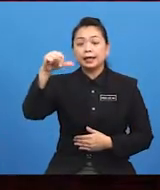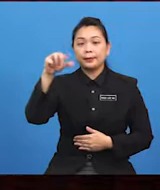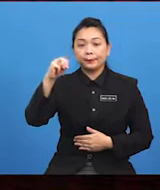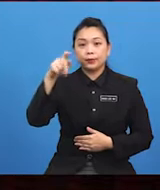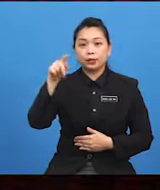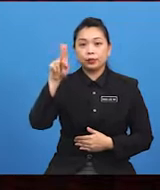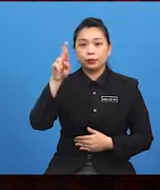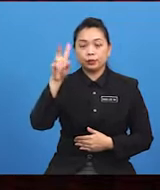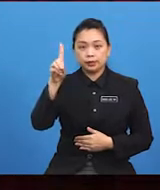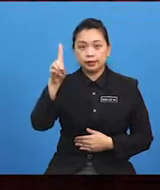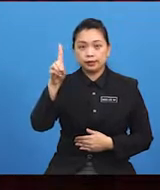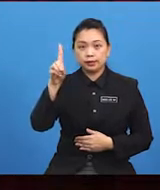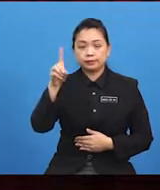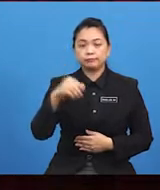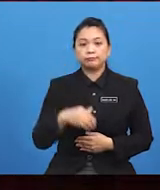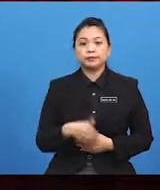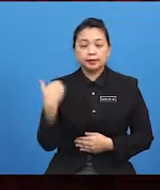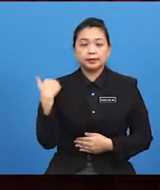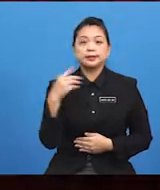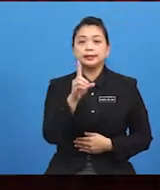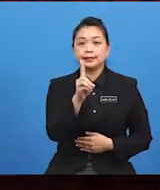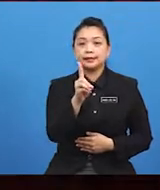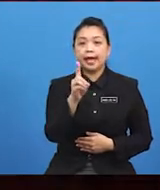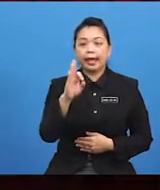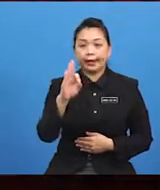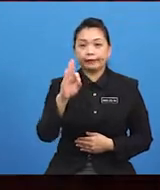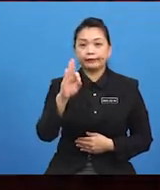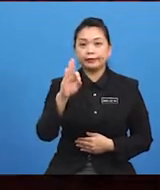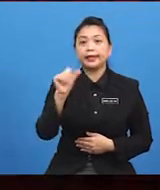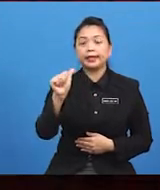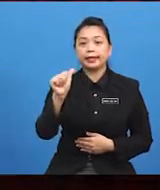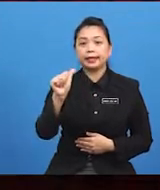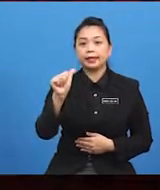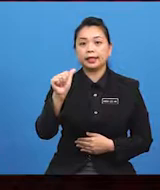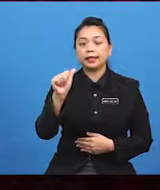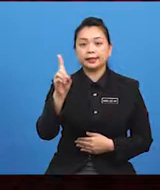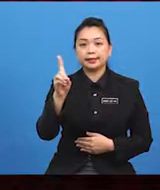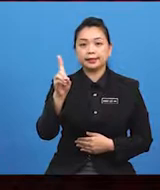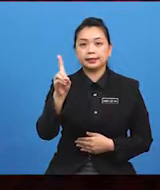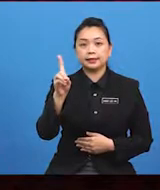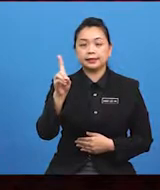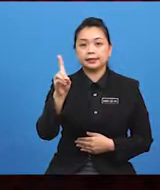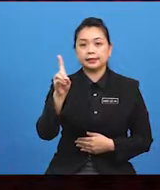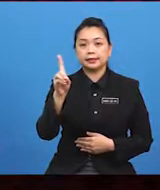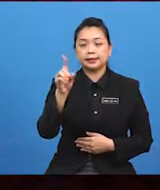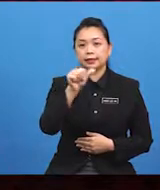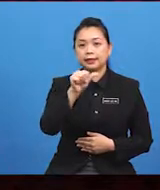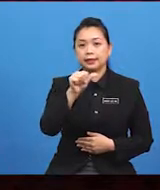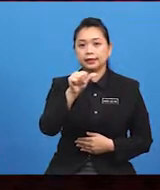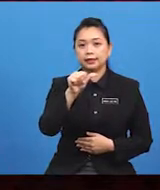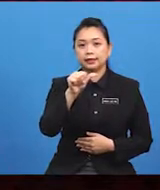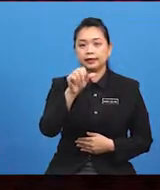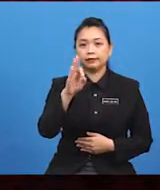kud? Not-notnya ialah D, F, A, D, berbalik kepada